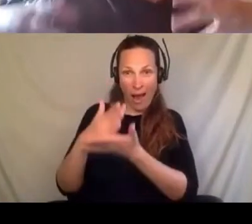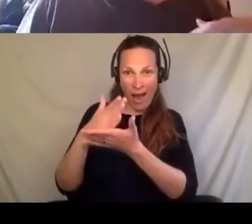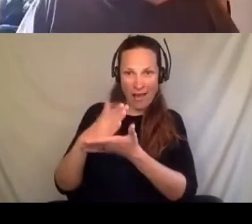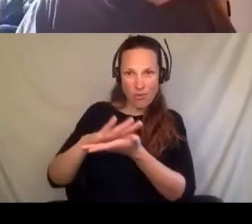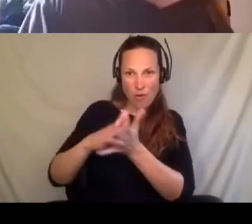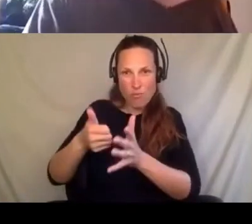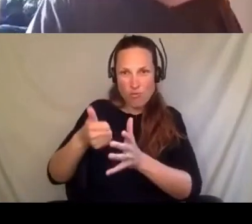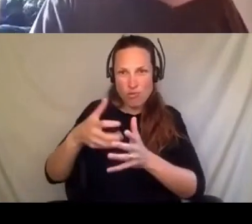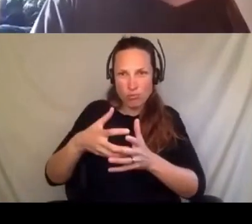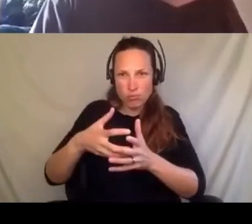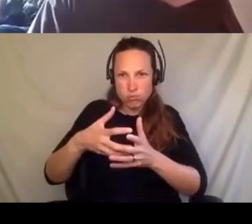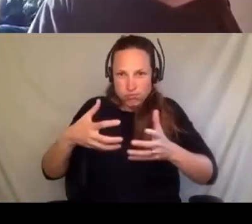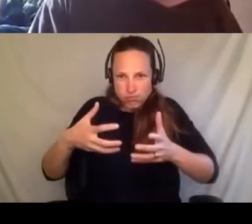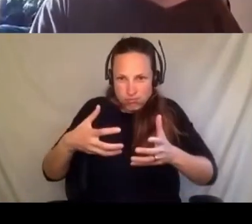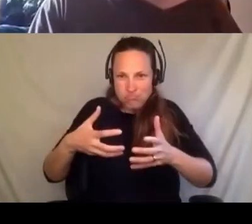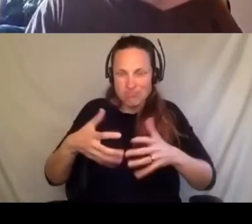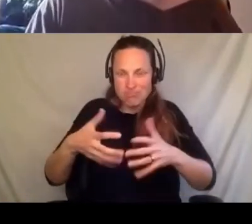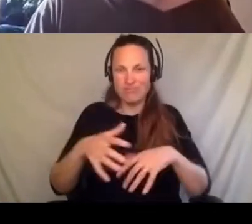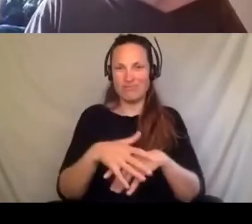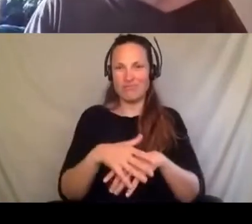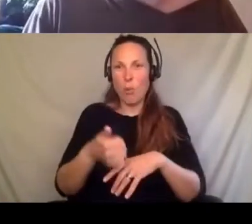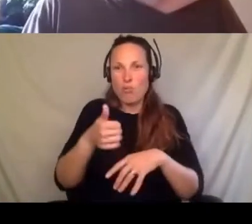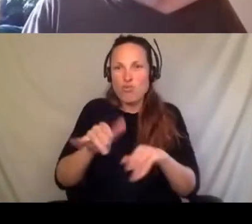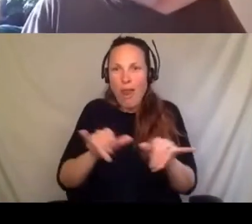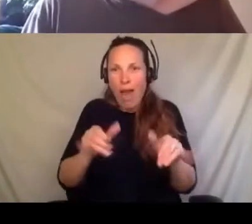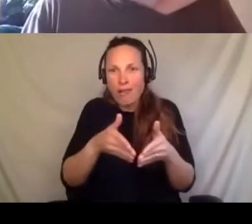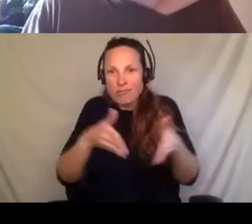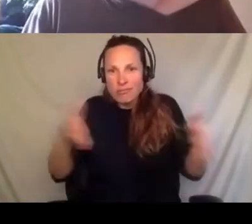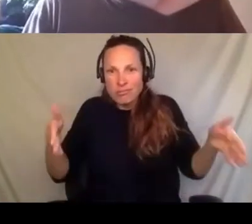dodu, plus large.